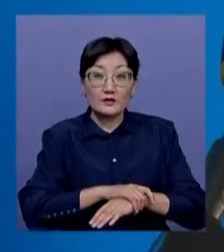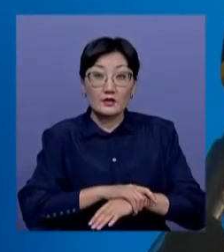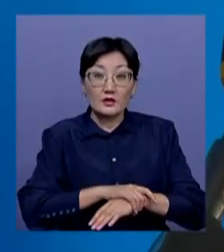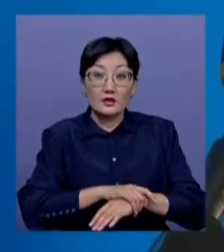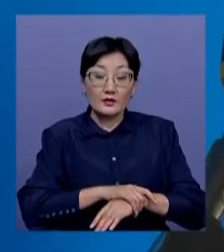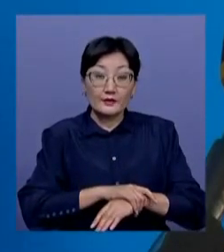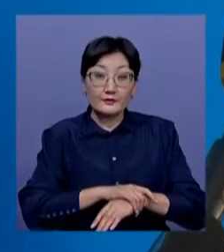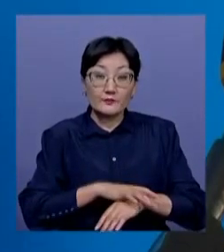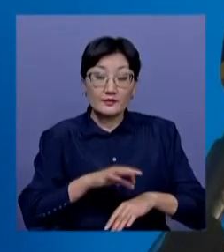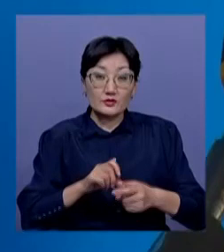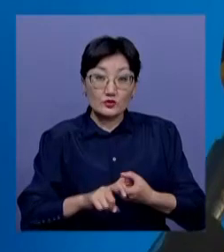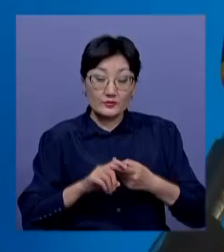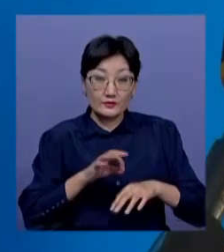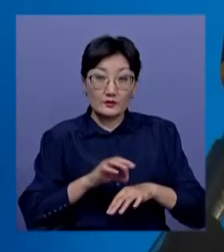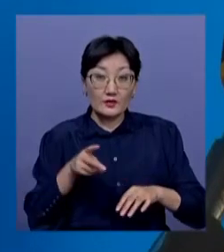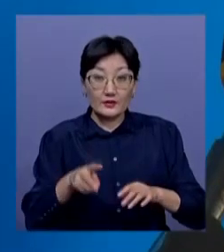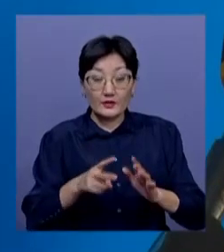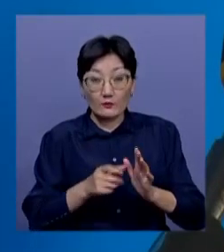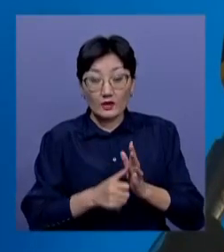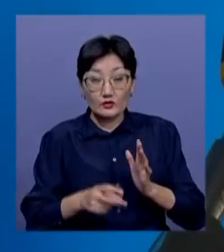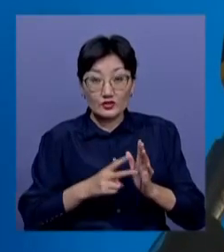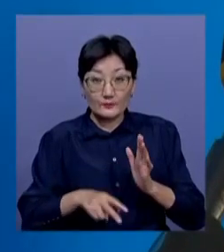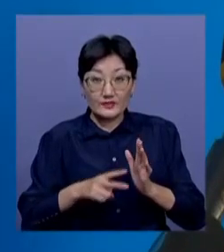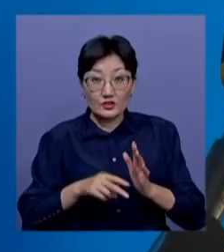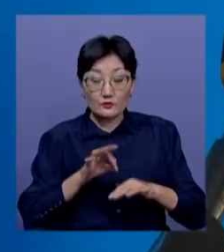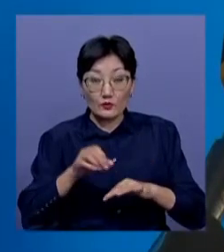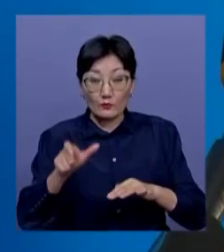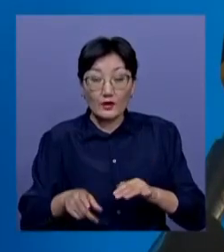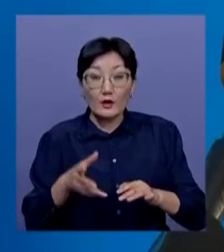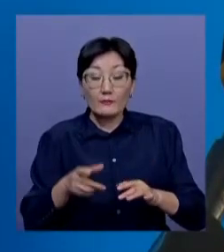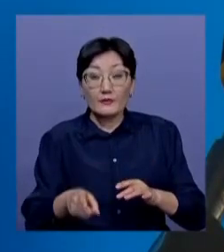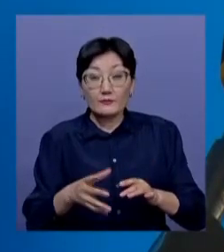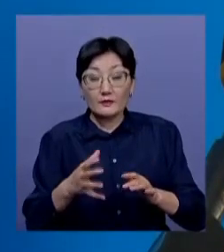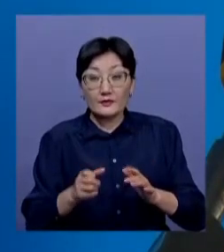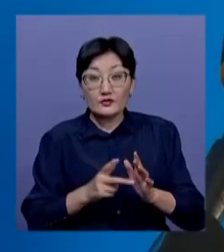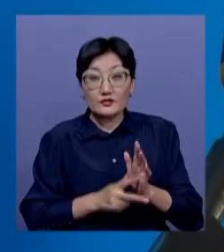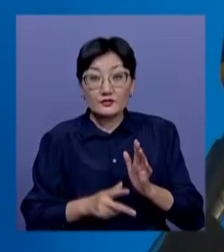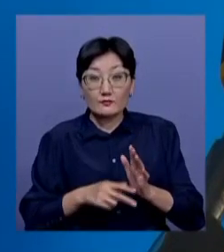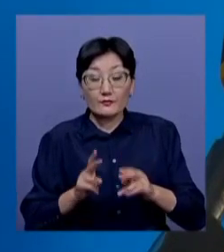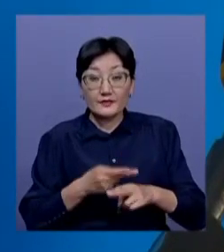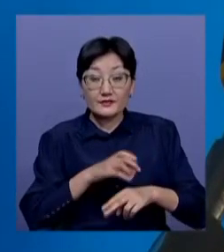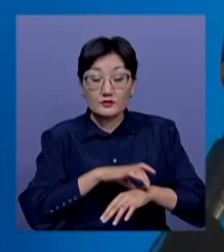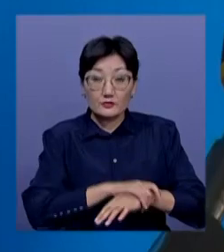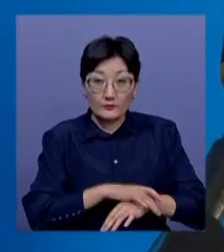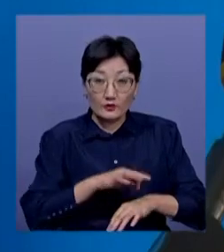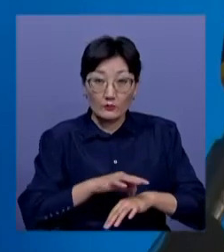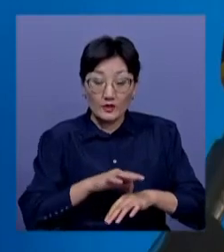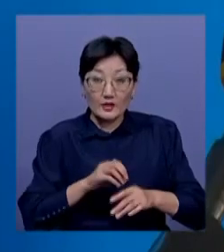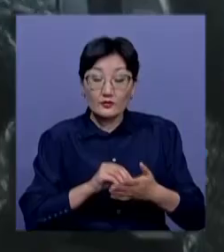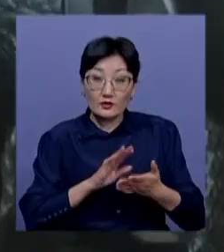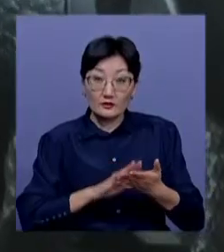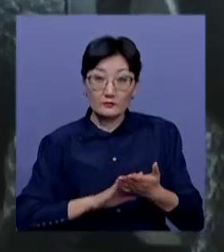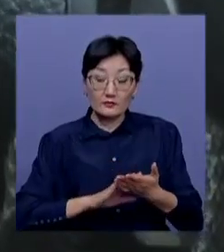Симптомдық түрде 2677 науқас тіркелсе, 1580 науқас симптомсыз вирус тасымалдаушы